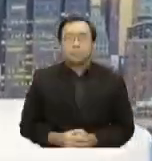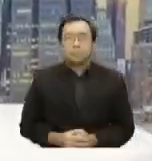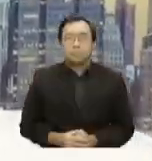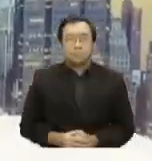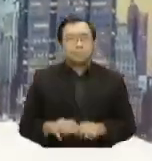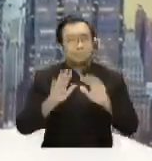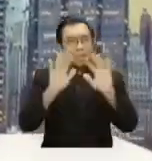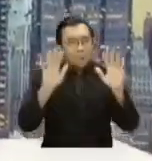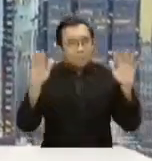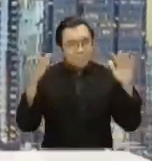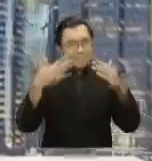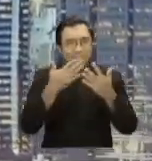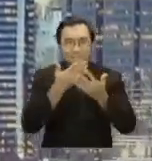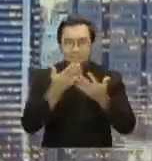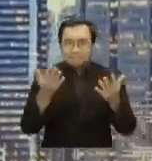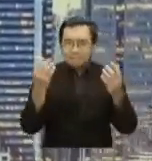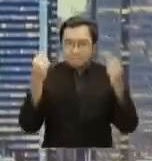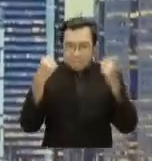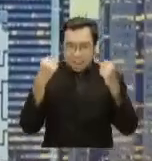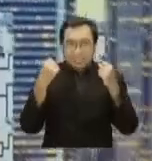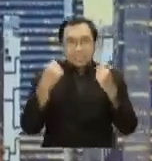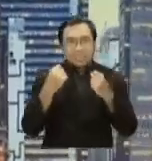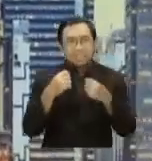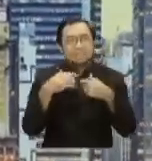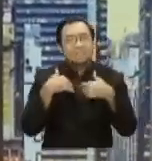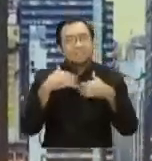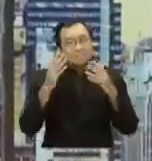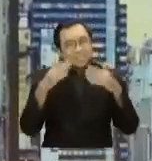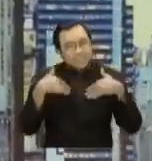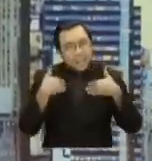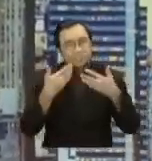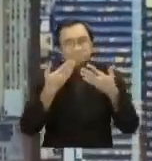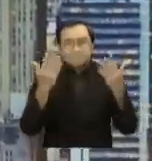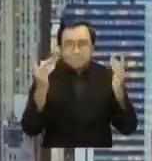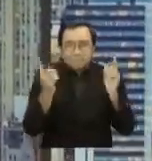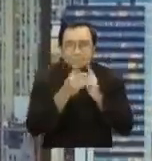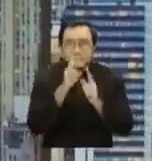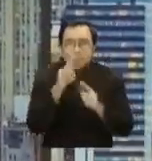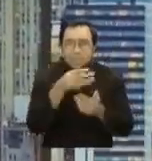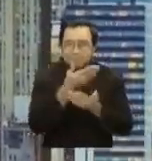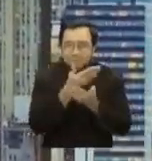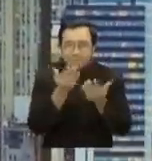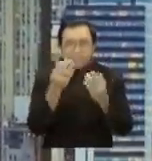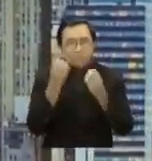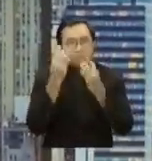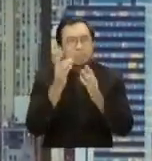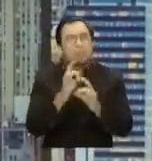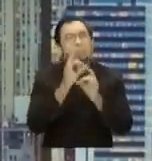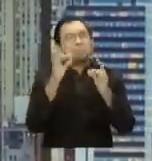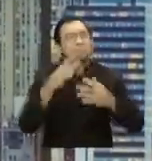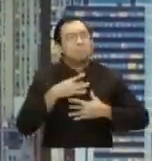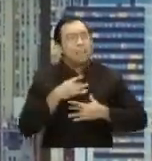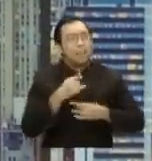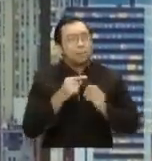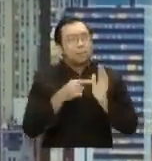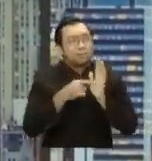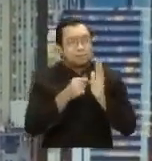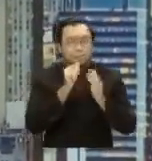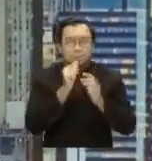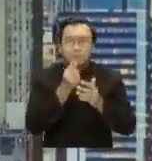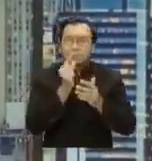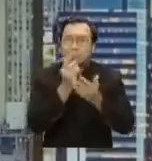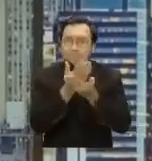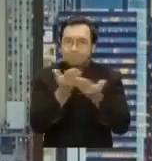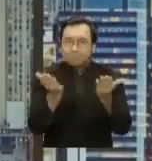Halo pemirsa, apa kabar Anda siang hari ini? Senang sekali kami kembali menyapa Anda dengan berbagai informasi menarik yang telah kami siapkan untuk Anda.